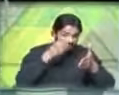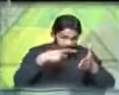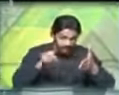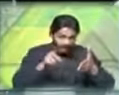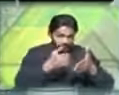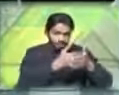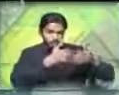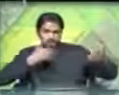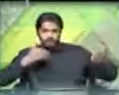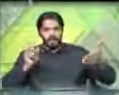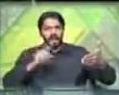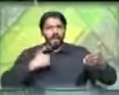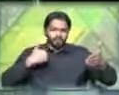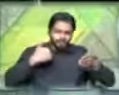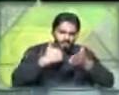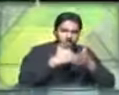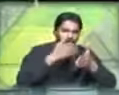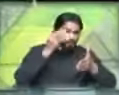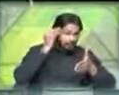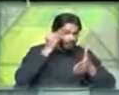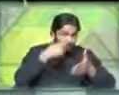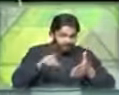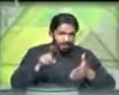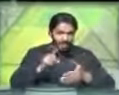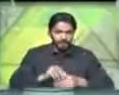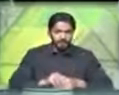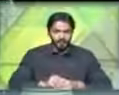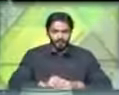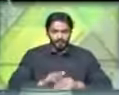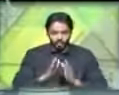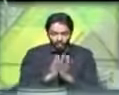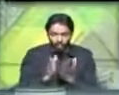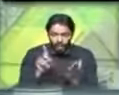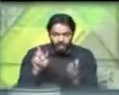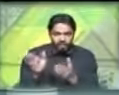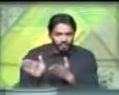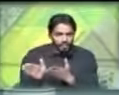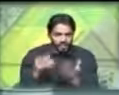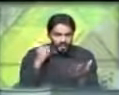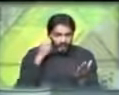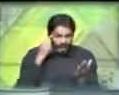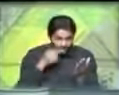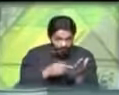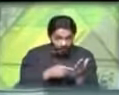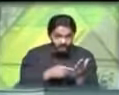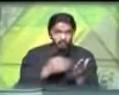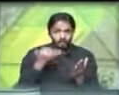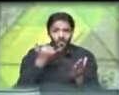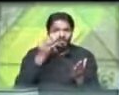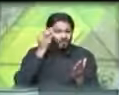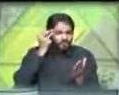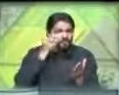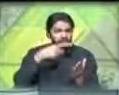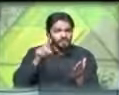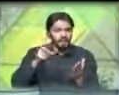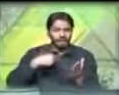الصحيح على الراجح. نعم. بديع. أو في الغالب. تمام. ليكون الكلام دقيقا. نعم.